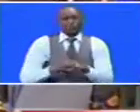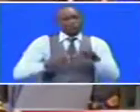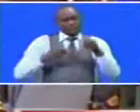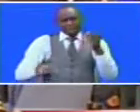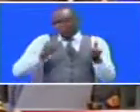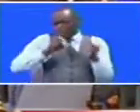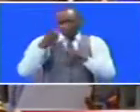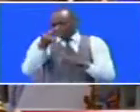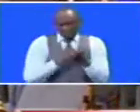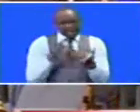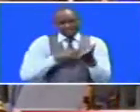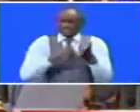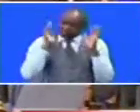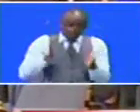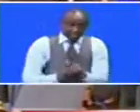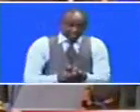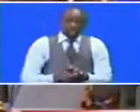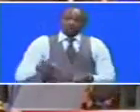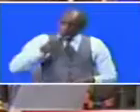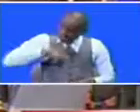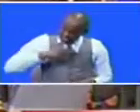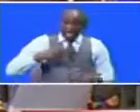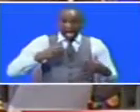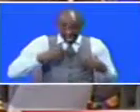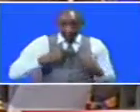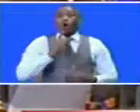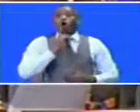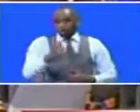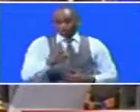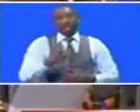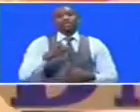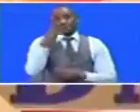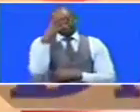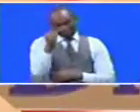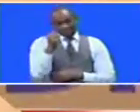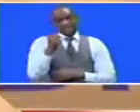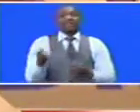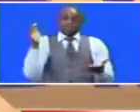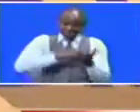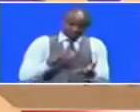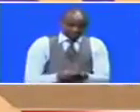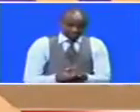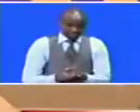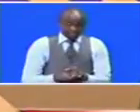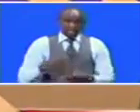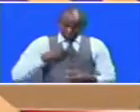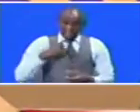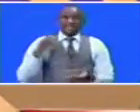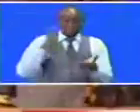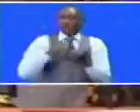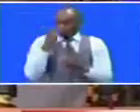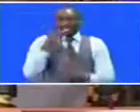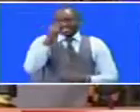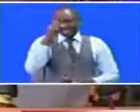we noted as a board, and we have ordered for a repeat on the 25th. Are actually going to only repeat